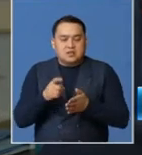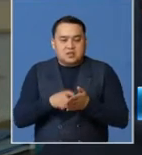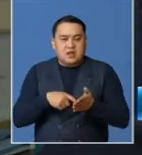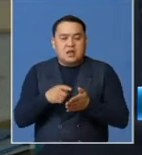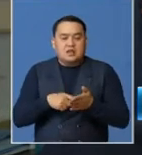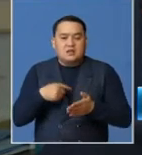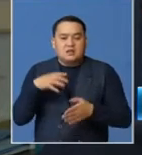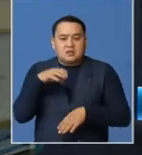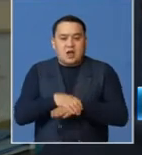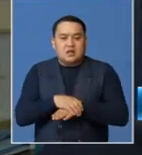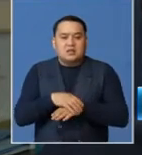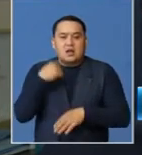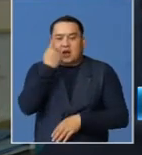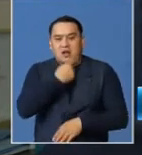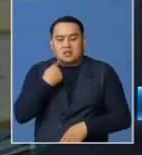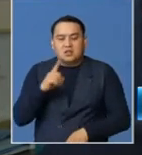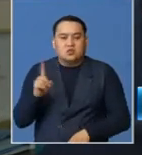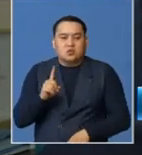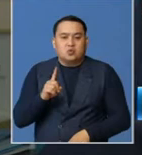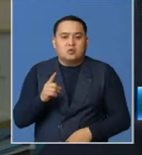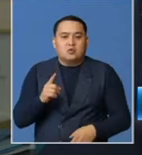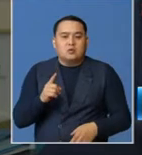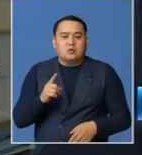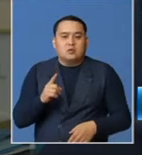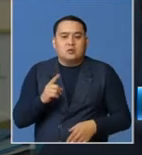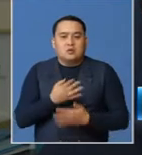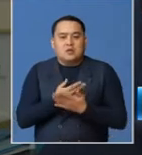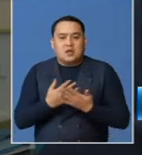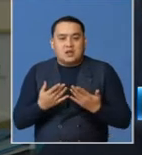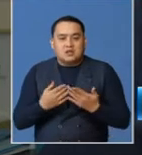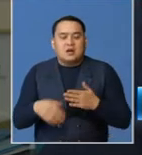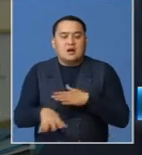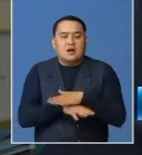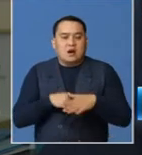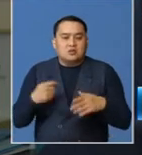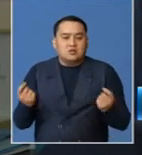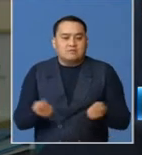задержанные лица признались в совершении ряда краж